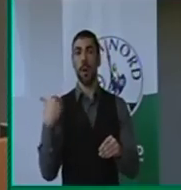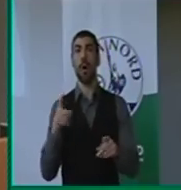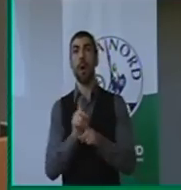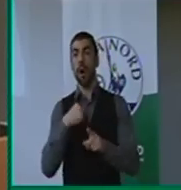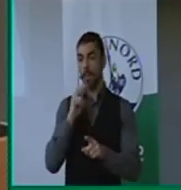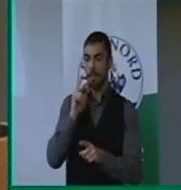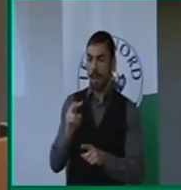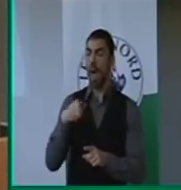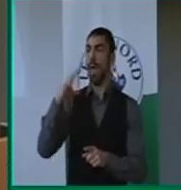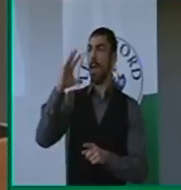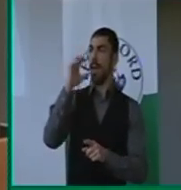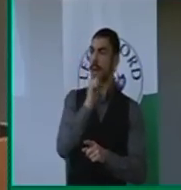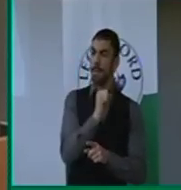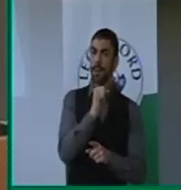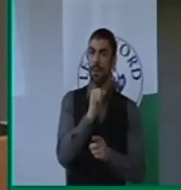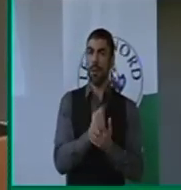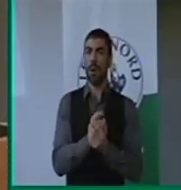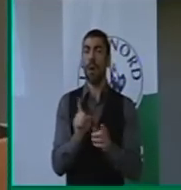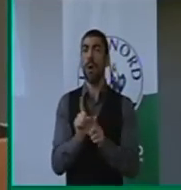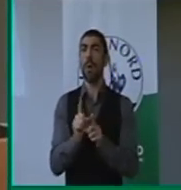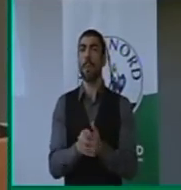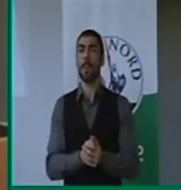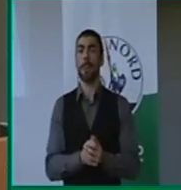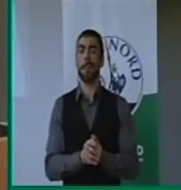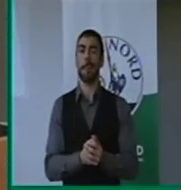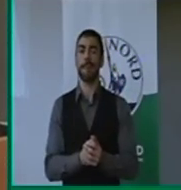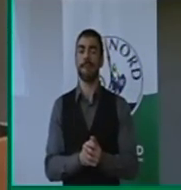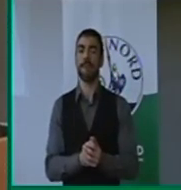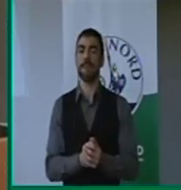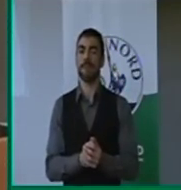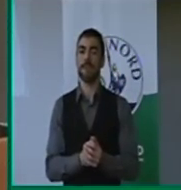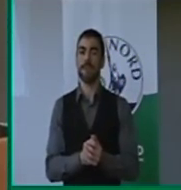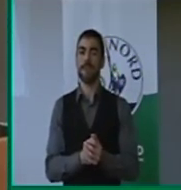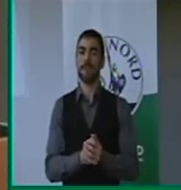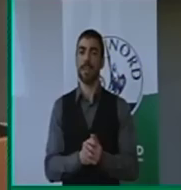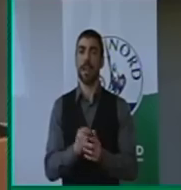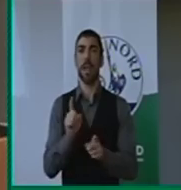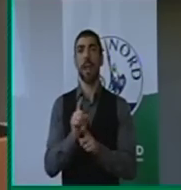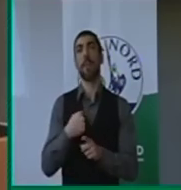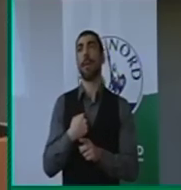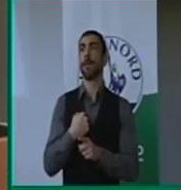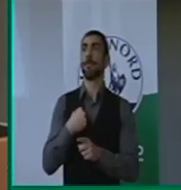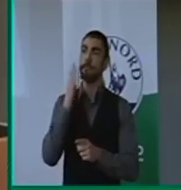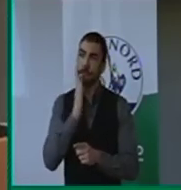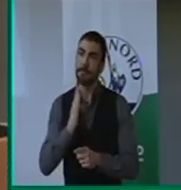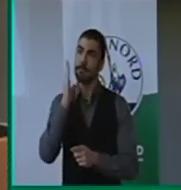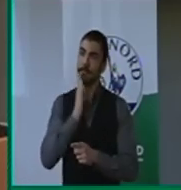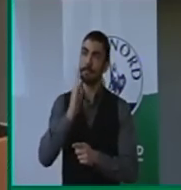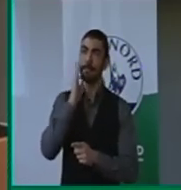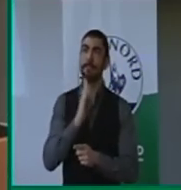comprendere no che non c non è necessario continuare a l mosin con Quest